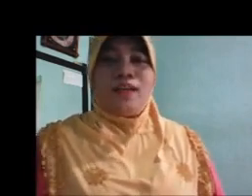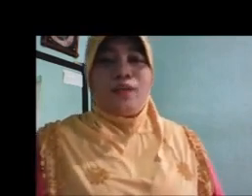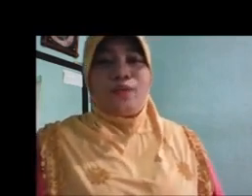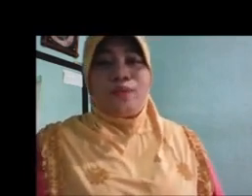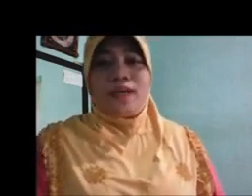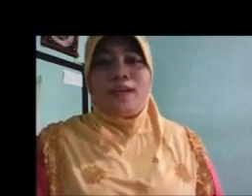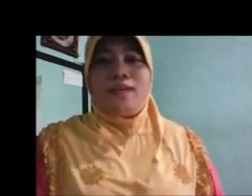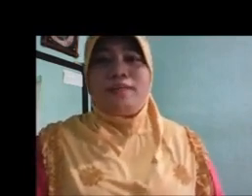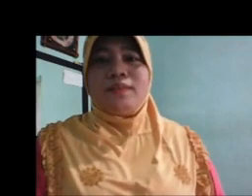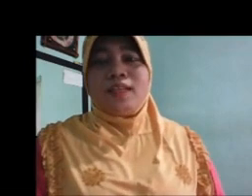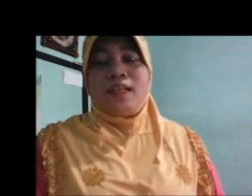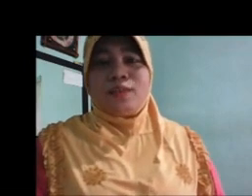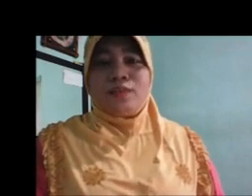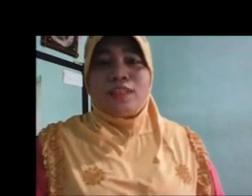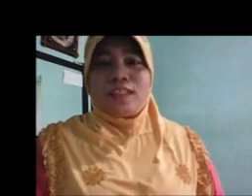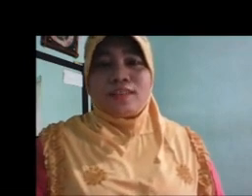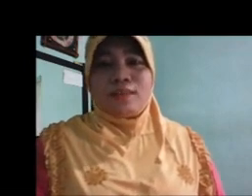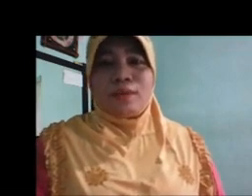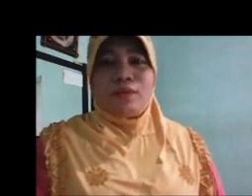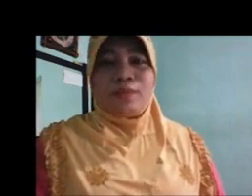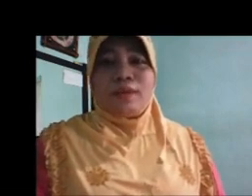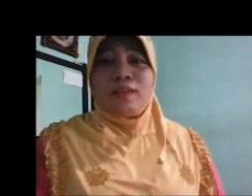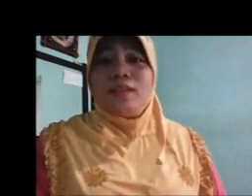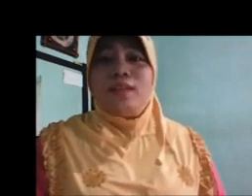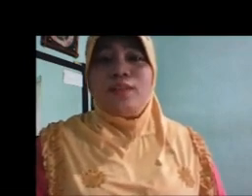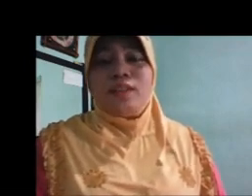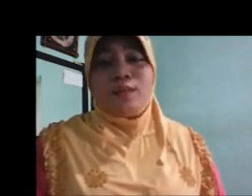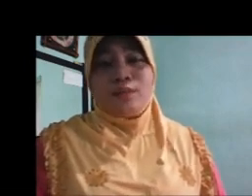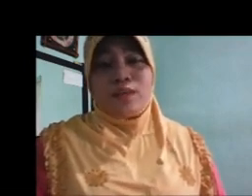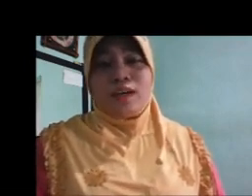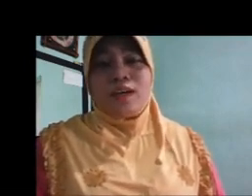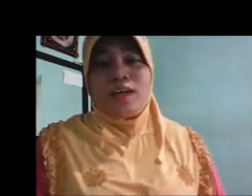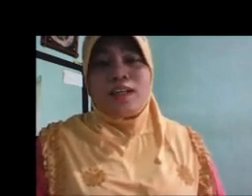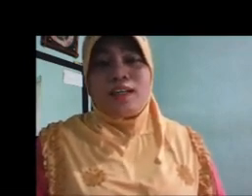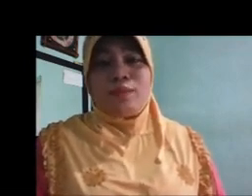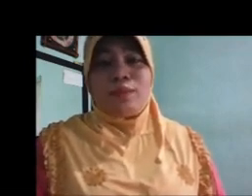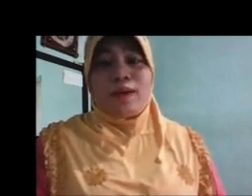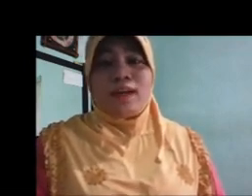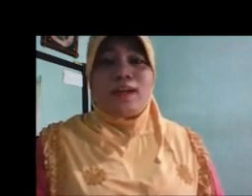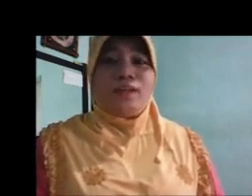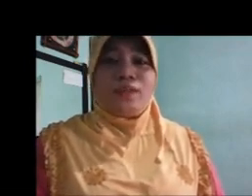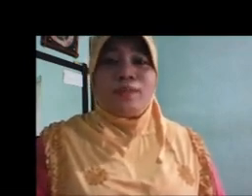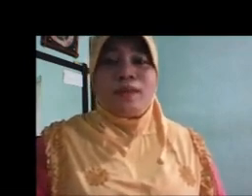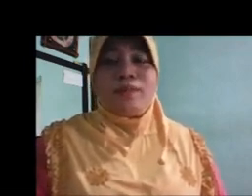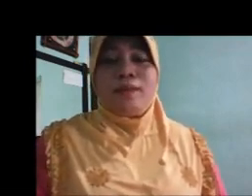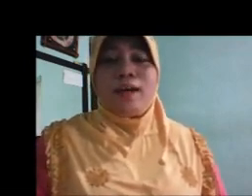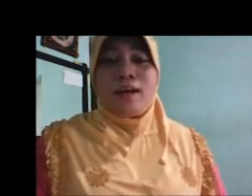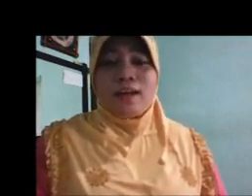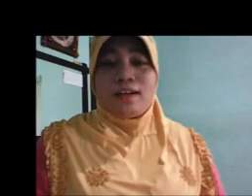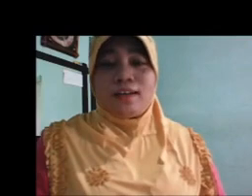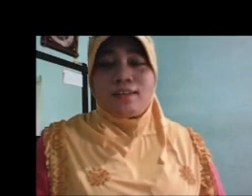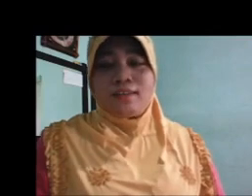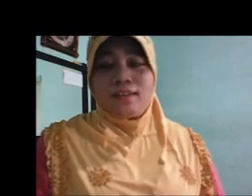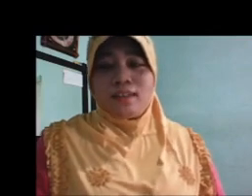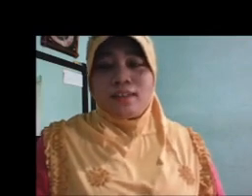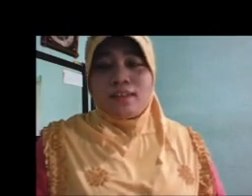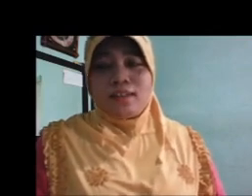Belajar dari rumah, menjalani rutinitas yang baru seperti ini tentunya tidak mudah dan merupakan hal yang sulit bagi